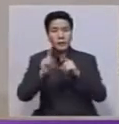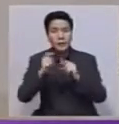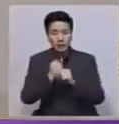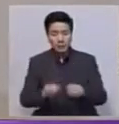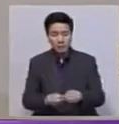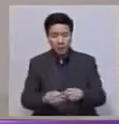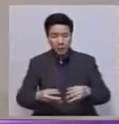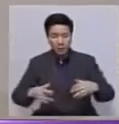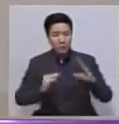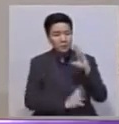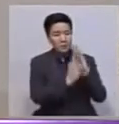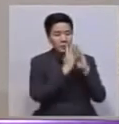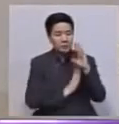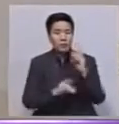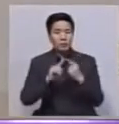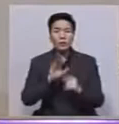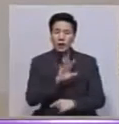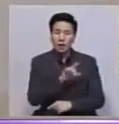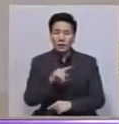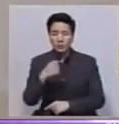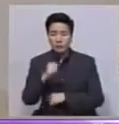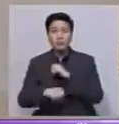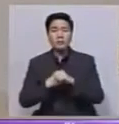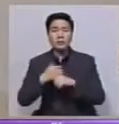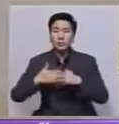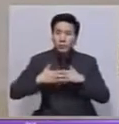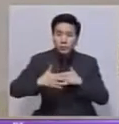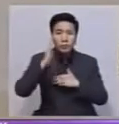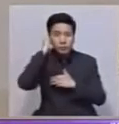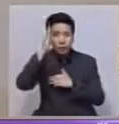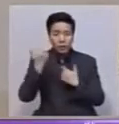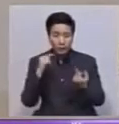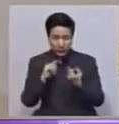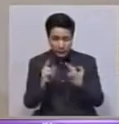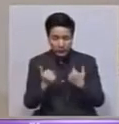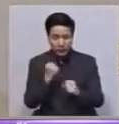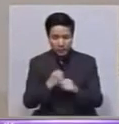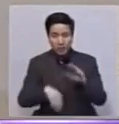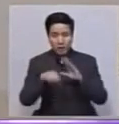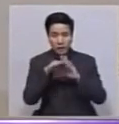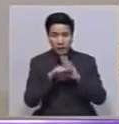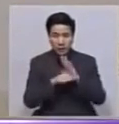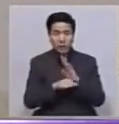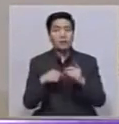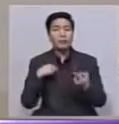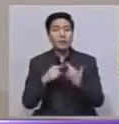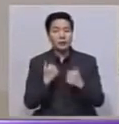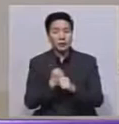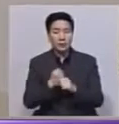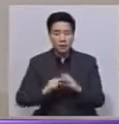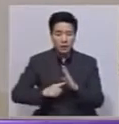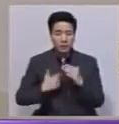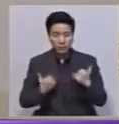ของประเทศในระยะเวลา 5-4 ปีข้างหน้านะครับเพราะนั้นมันก็จะต้องมีการดำเนินการเป็นขั้นเป็นตอนถ้ามันเกิดขึ้นเว